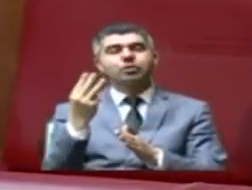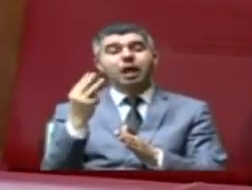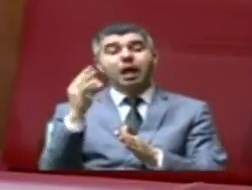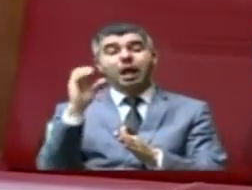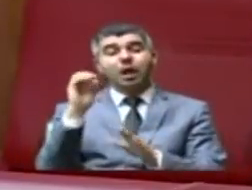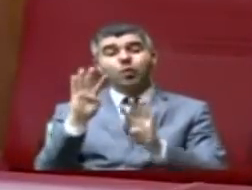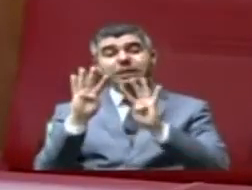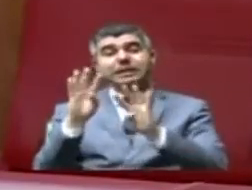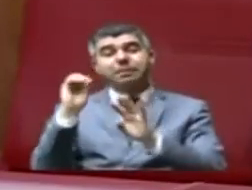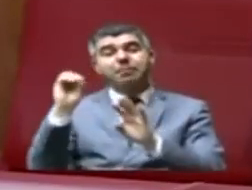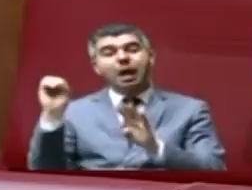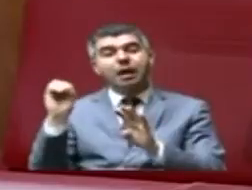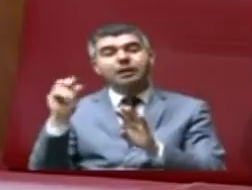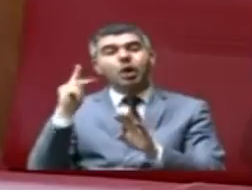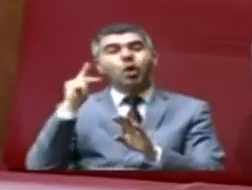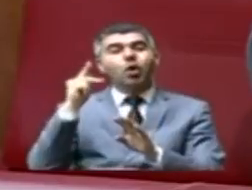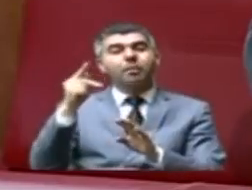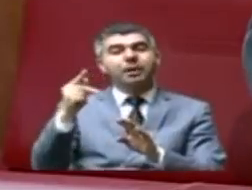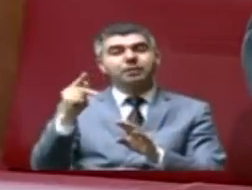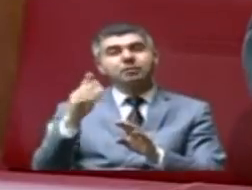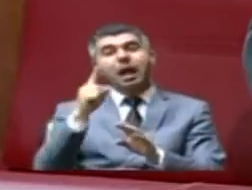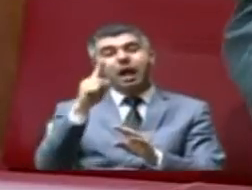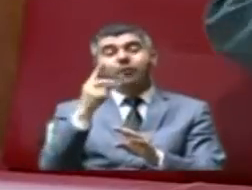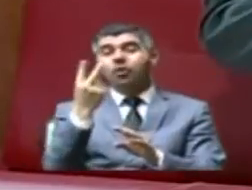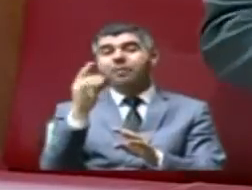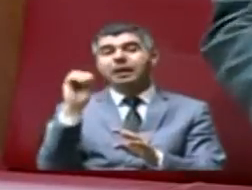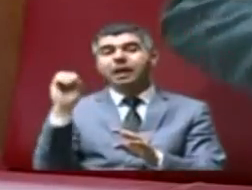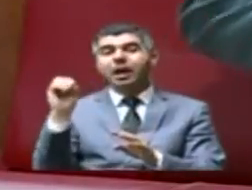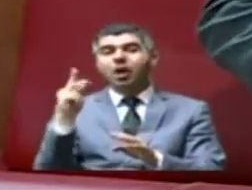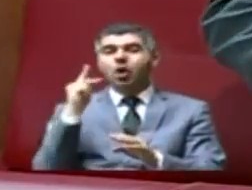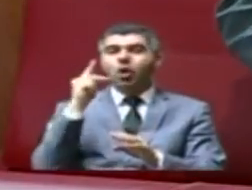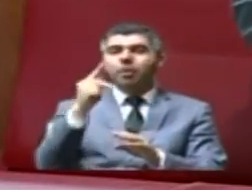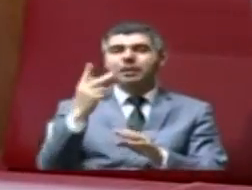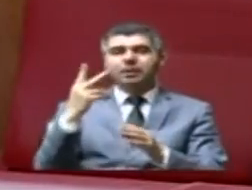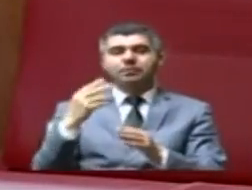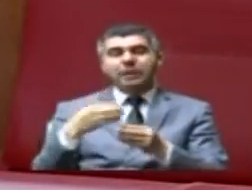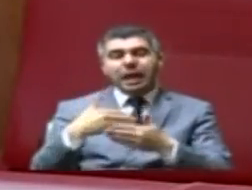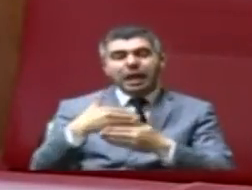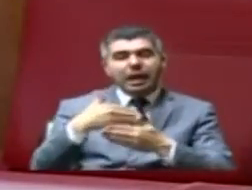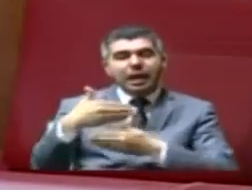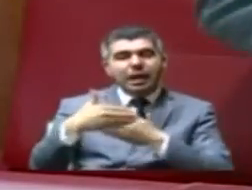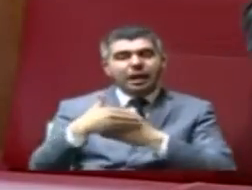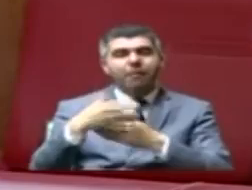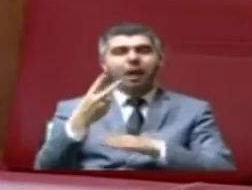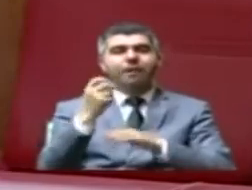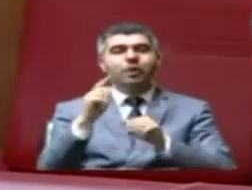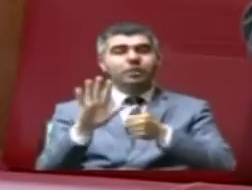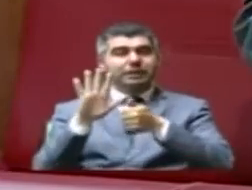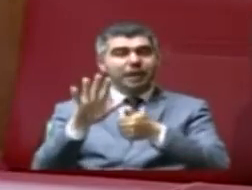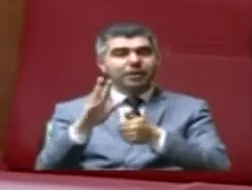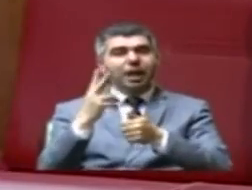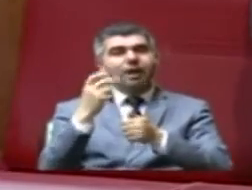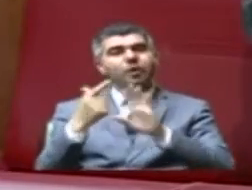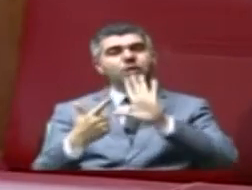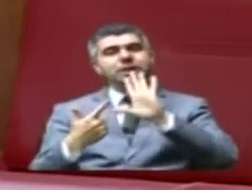13800 كيلومتر، وبقات تقريبا 1200 كيلومتر اللي هي طريق الانجاز خلال 2016 و2017.